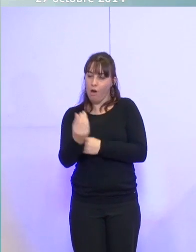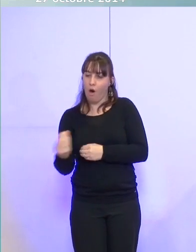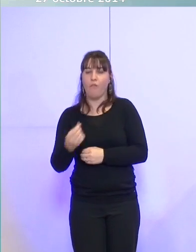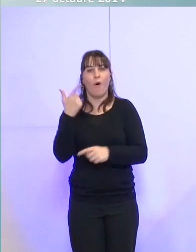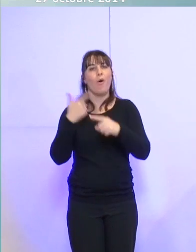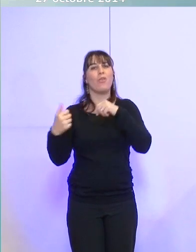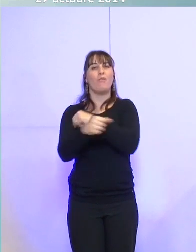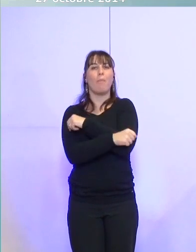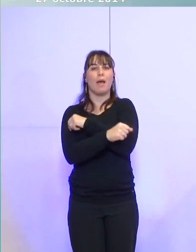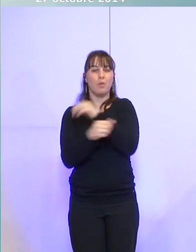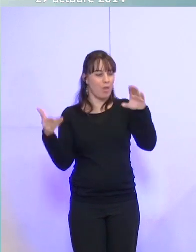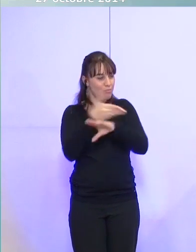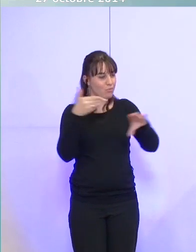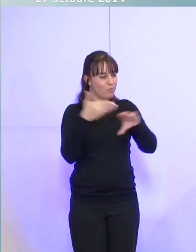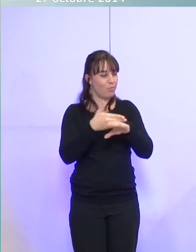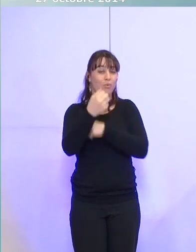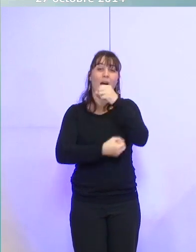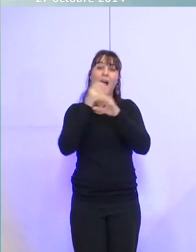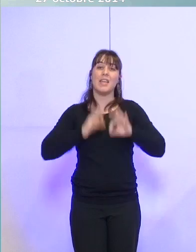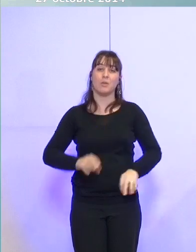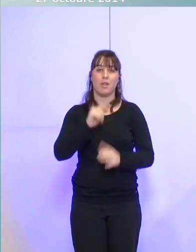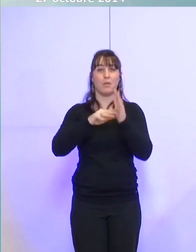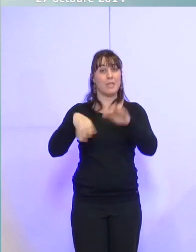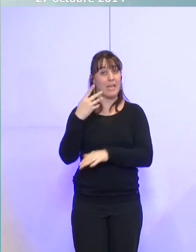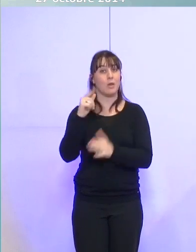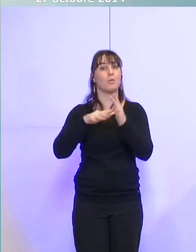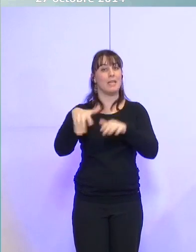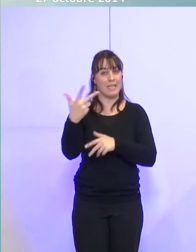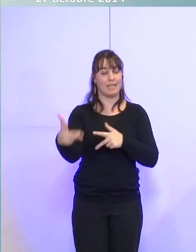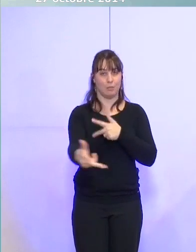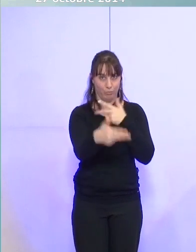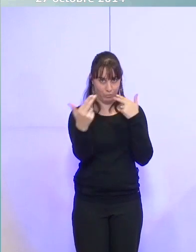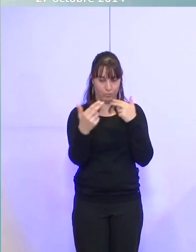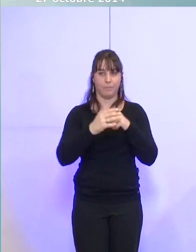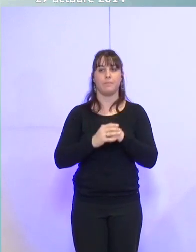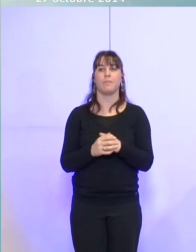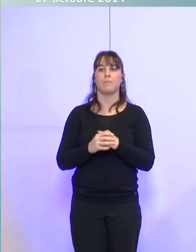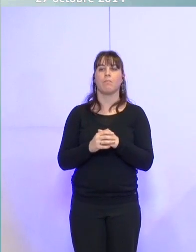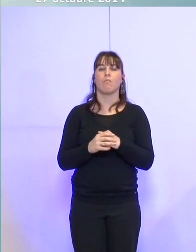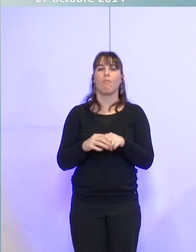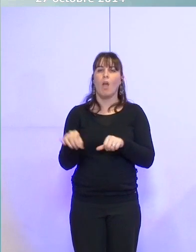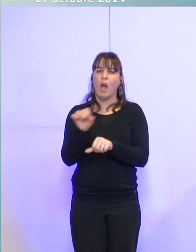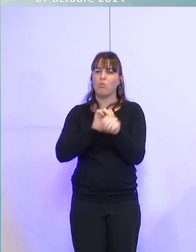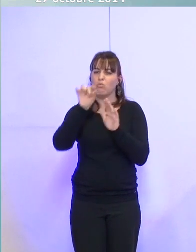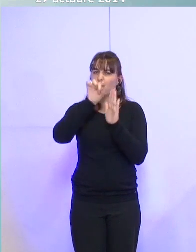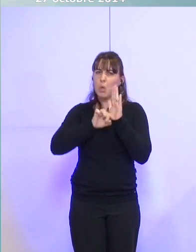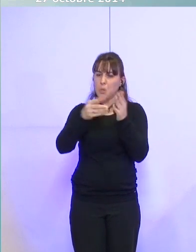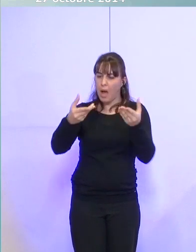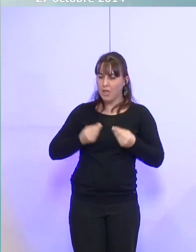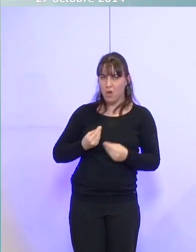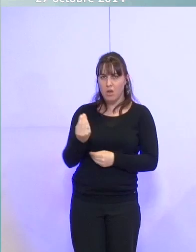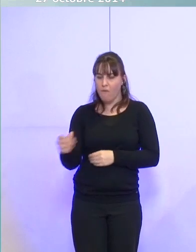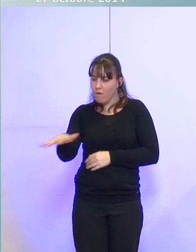par semaine pour l'année scolaire 2014-2015. Afin de préciser les conditions d'accueil des élèves et le rôle des